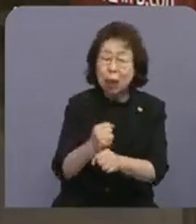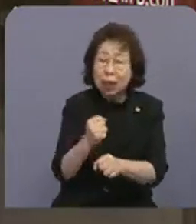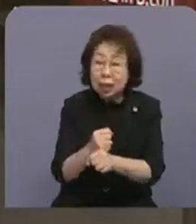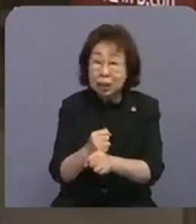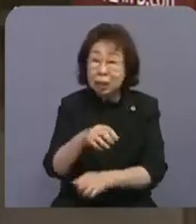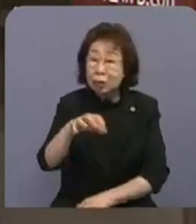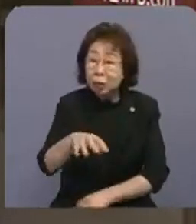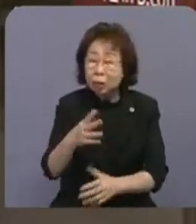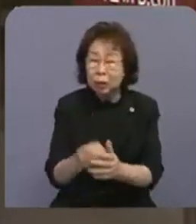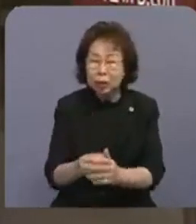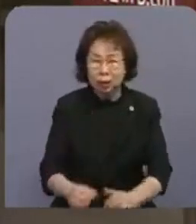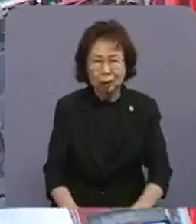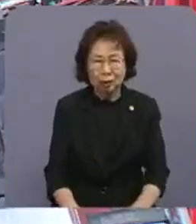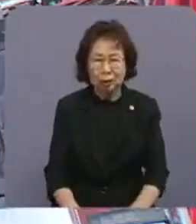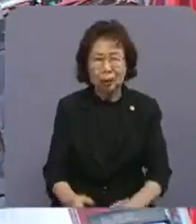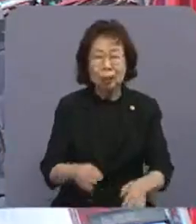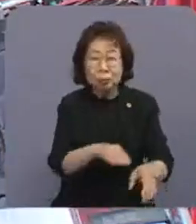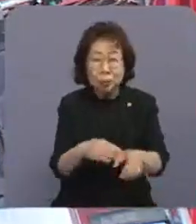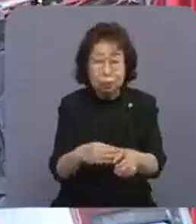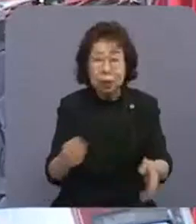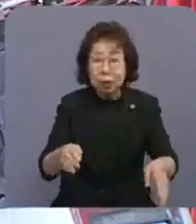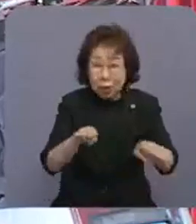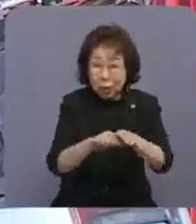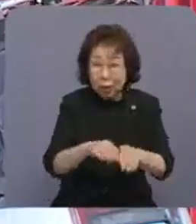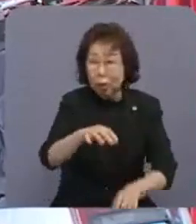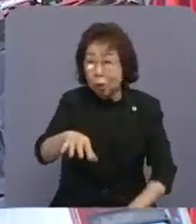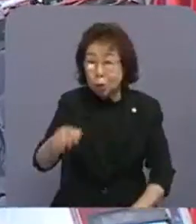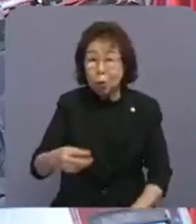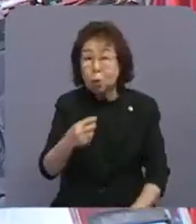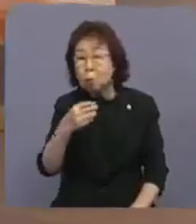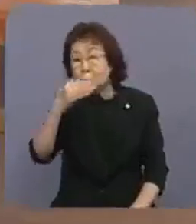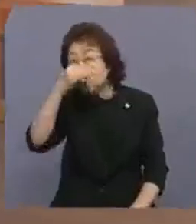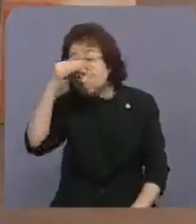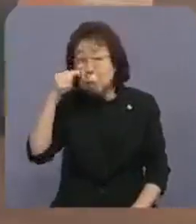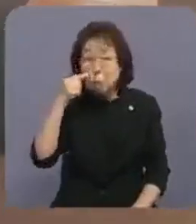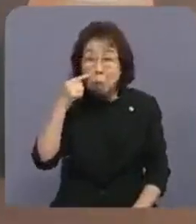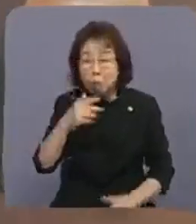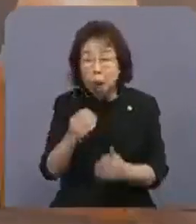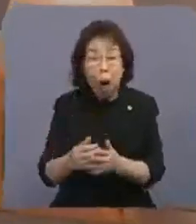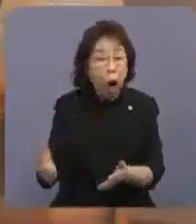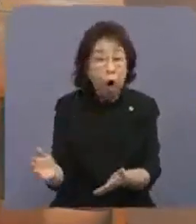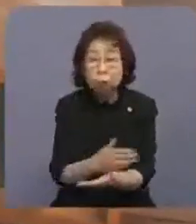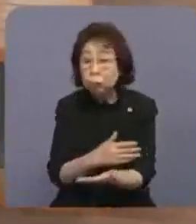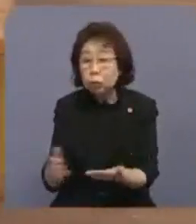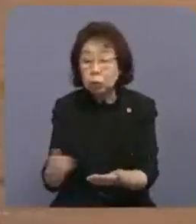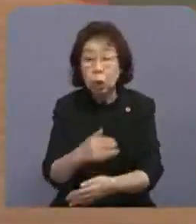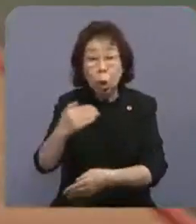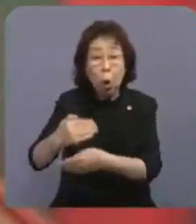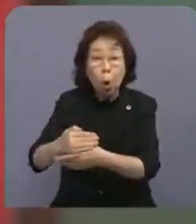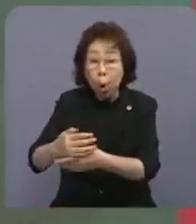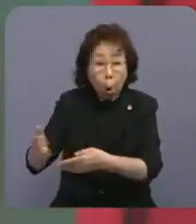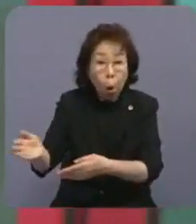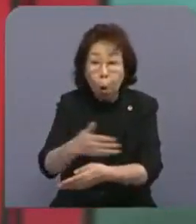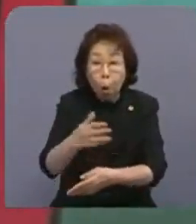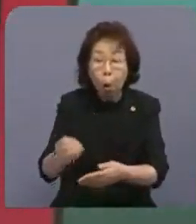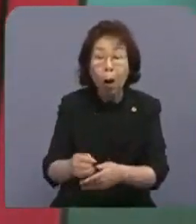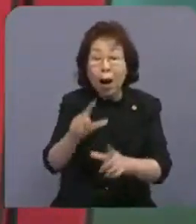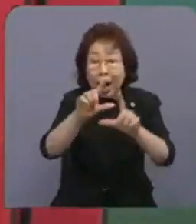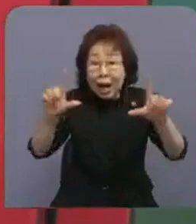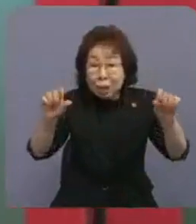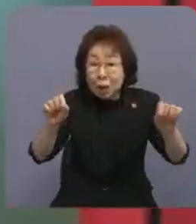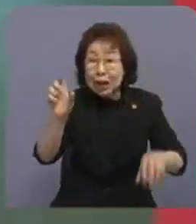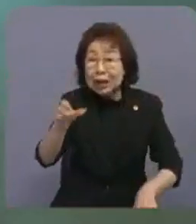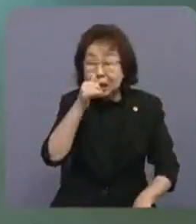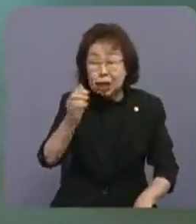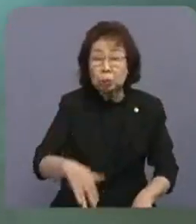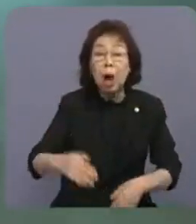공간인 비콘 그라운드입니다. 시설 곳곳을 둘러봤습니다. 아무것도 없이 비어 있거나 간판은 있지만 영업을